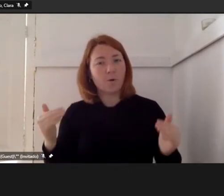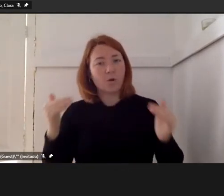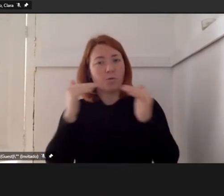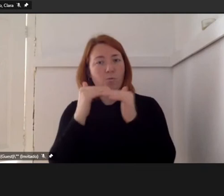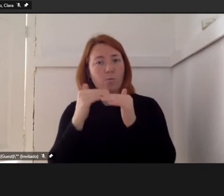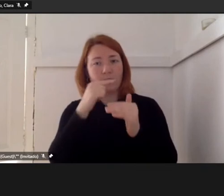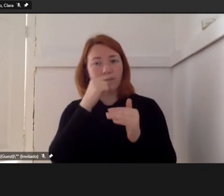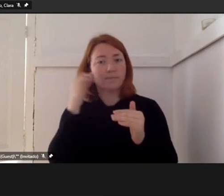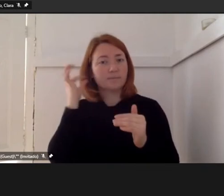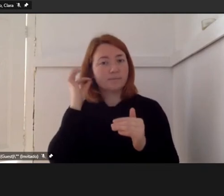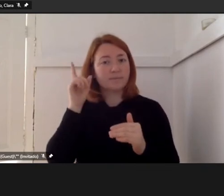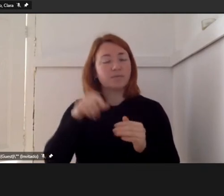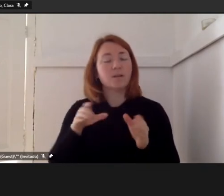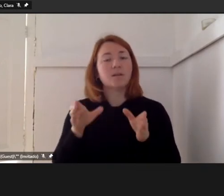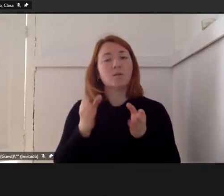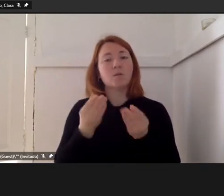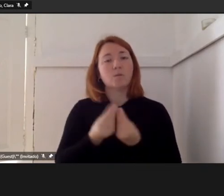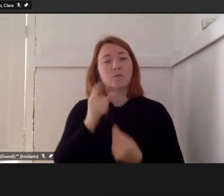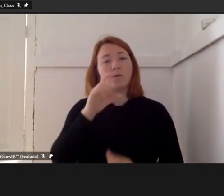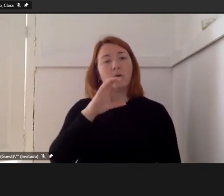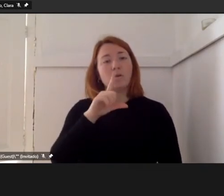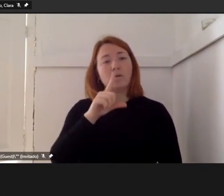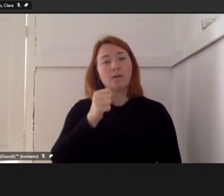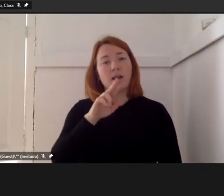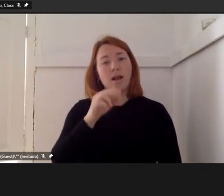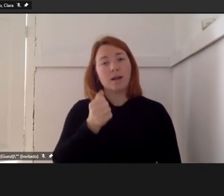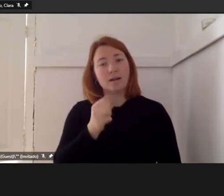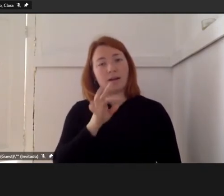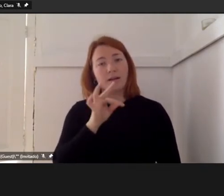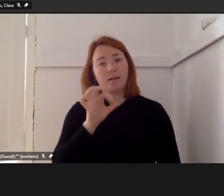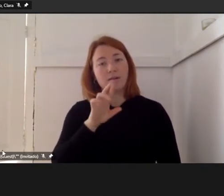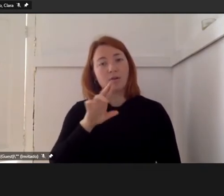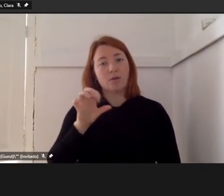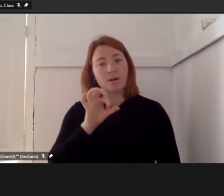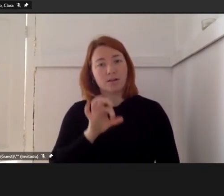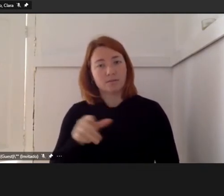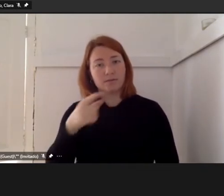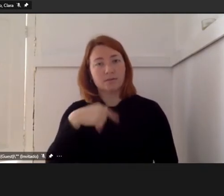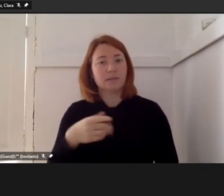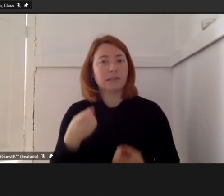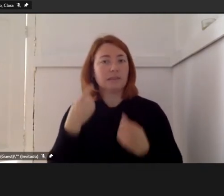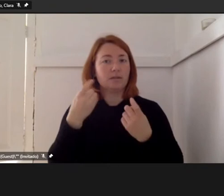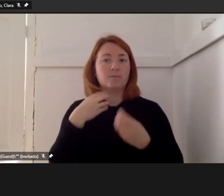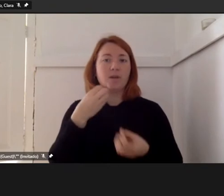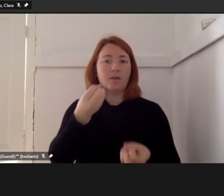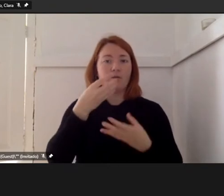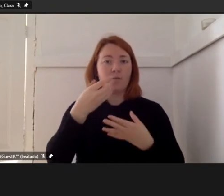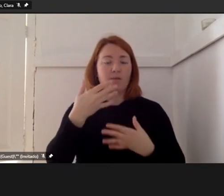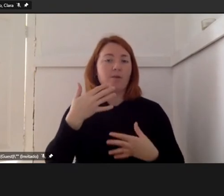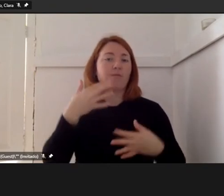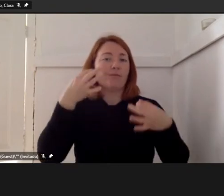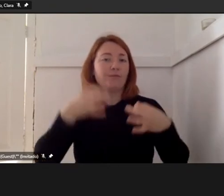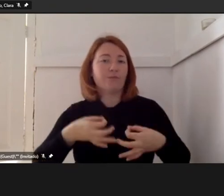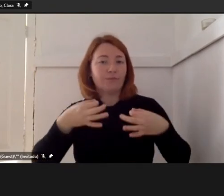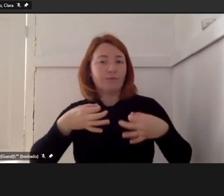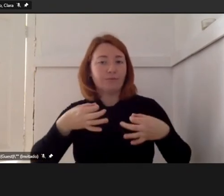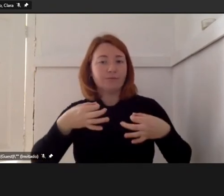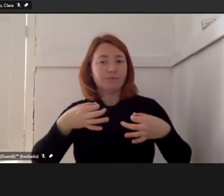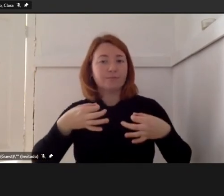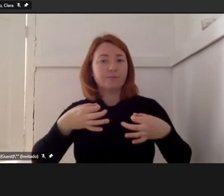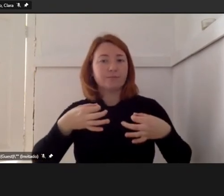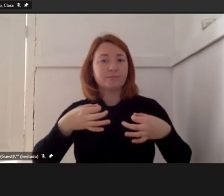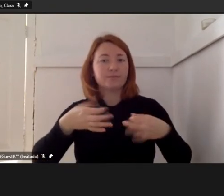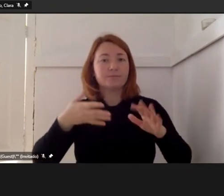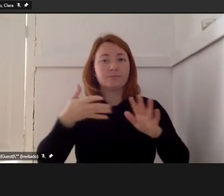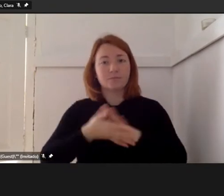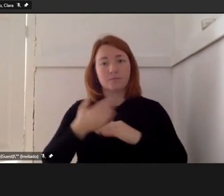que és la coordinadora, procurem sempre que siguin fonts fiables, no? També fonts principalment doncs, emeses per les